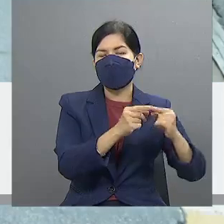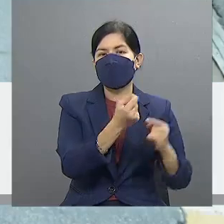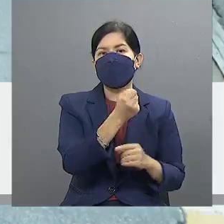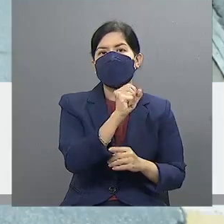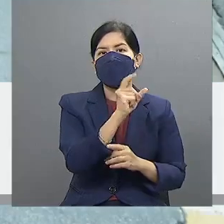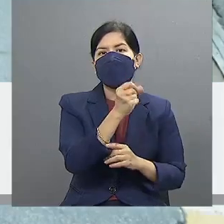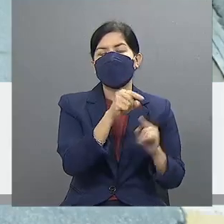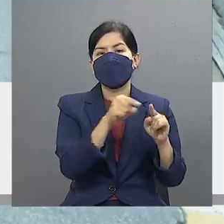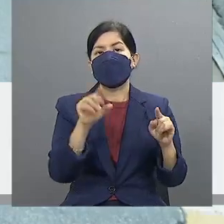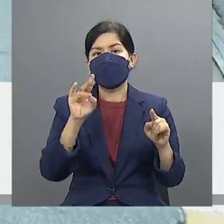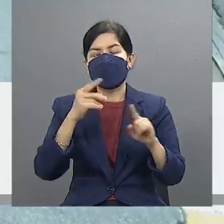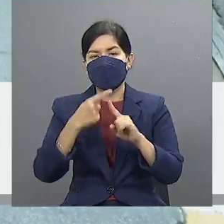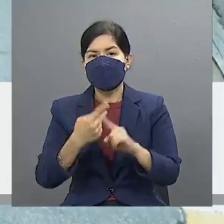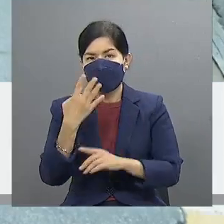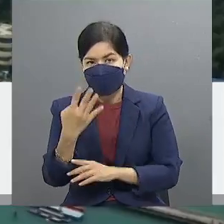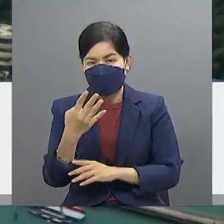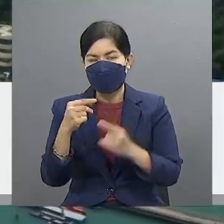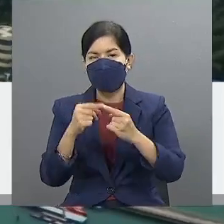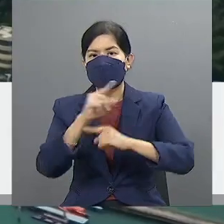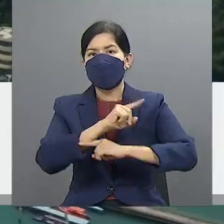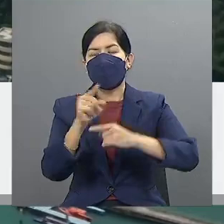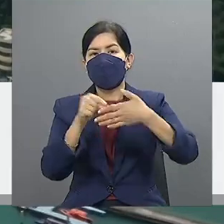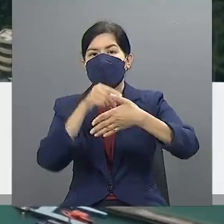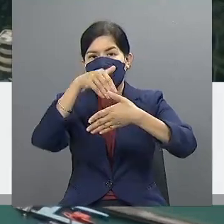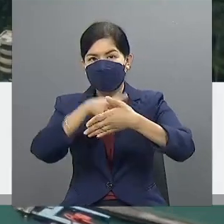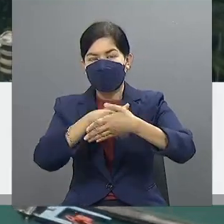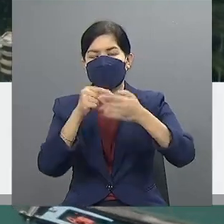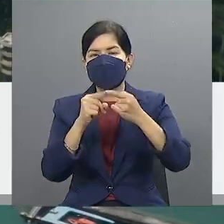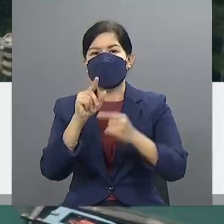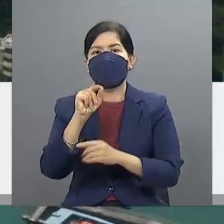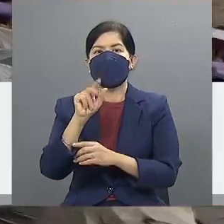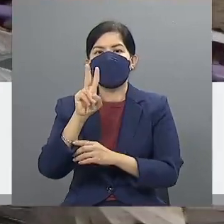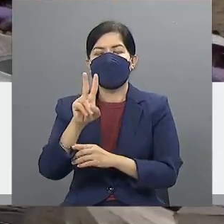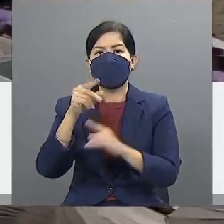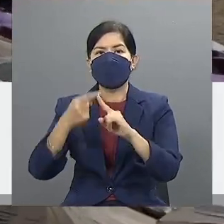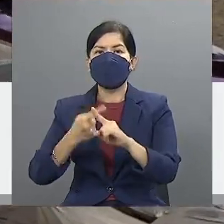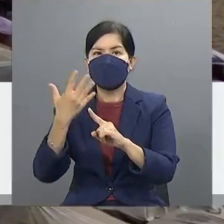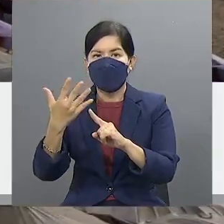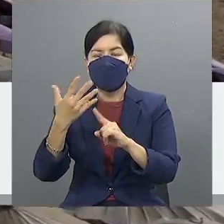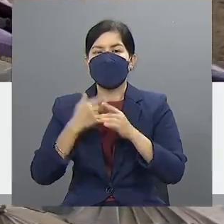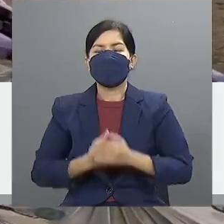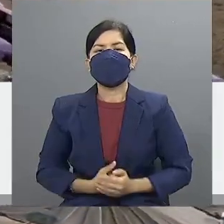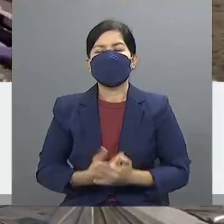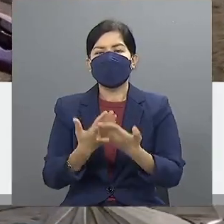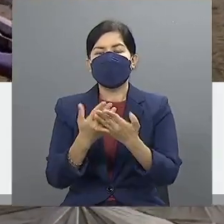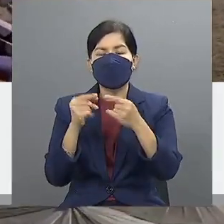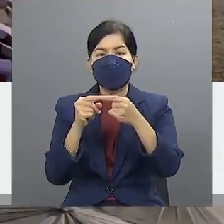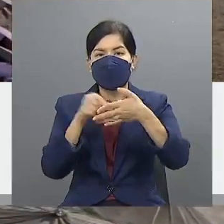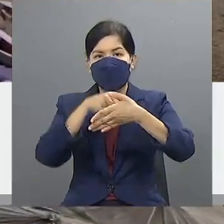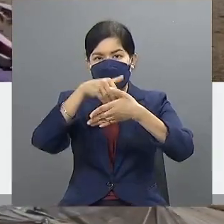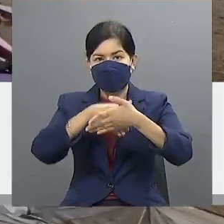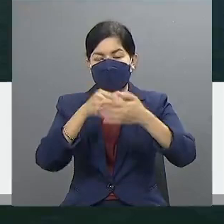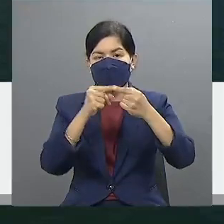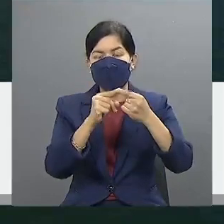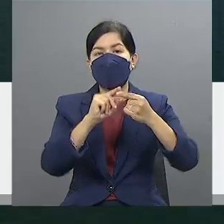ลือกตั้งจะเกิดขึ้น22พฤษภาคมนี้นะคะสำหรับการเลือกตั้งกรุงเทพมหานครเลือก